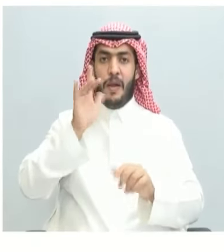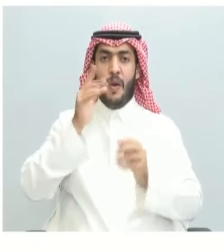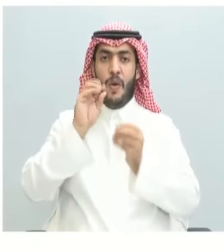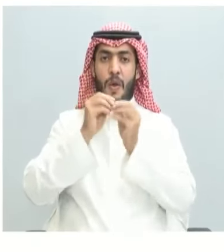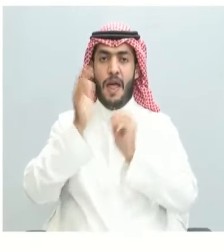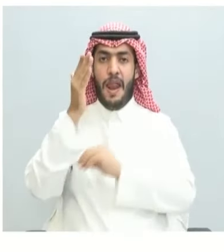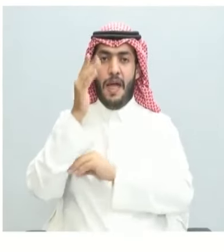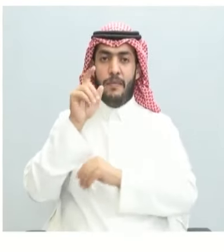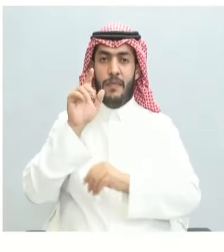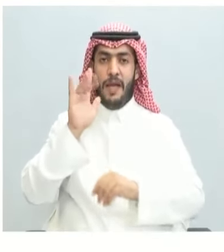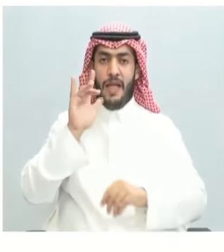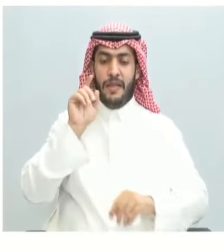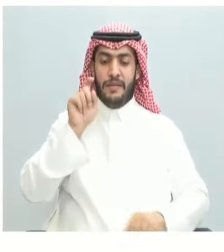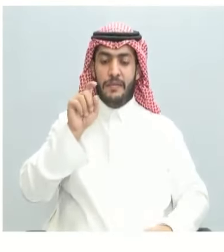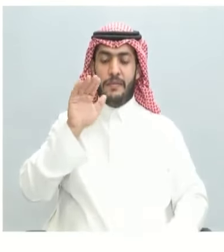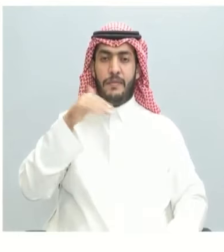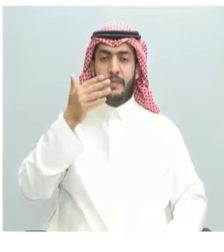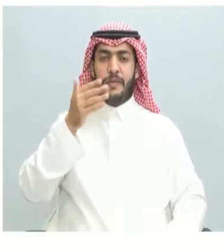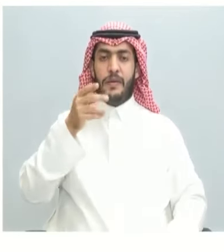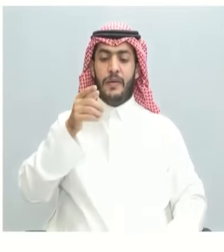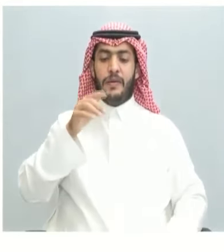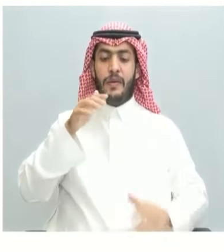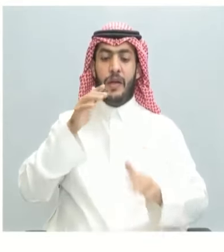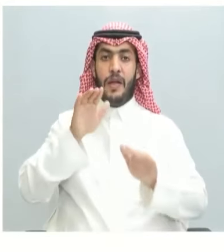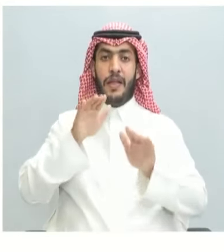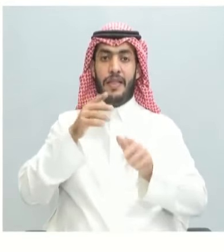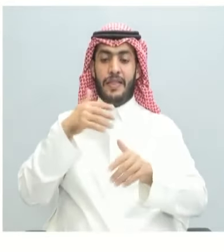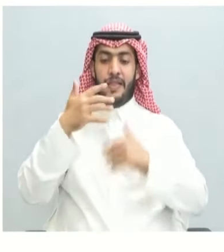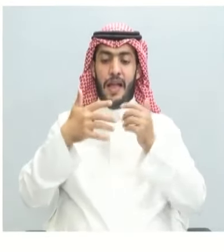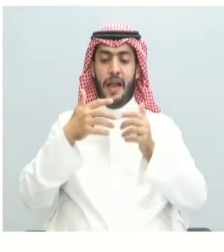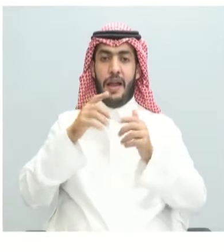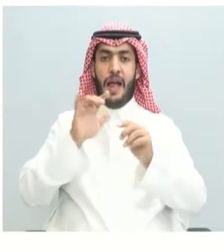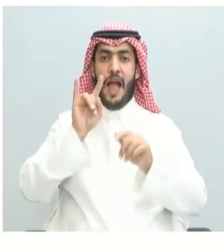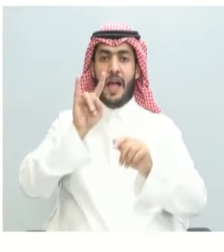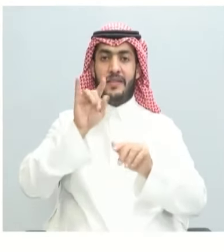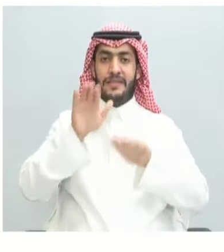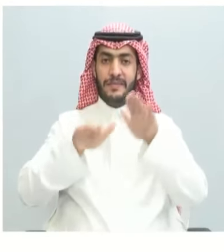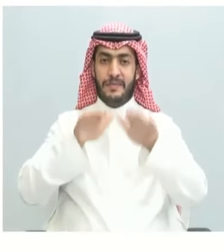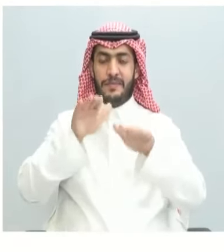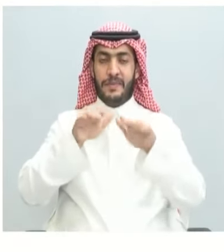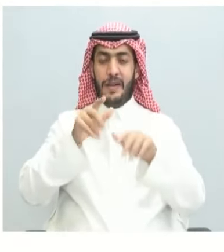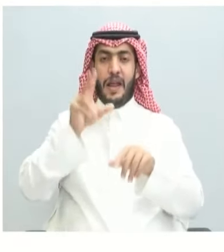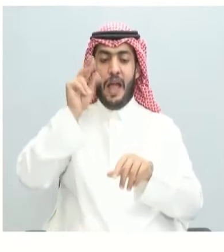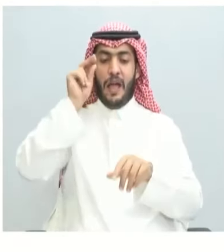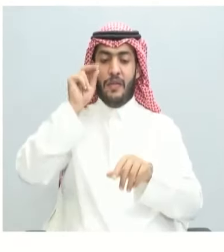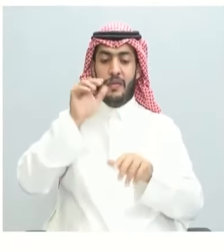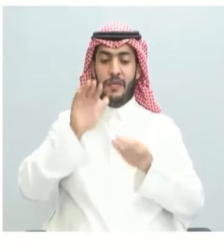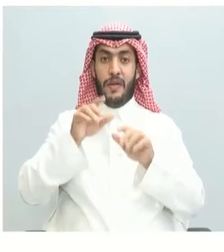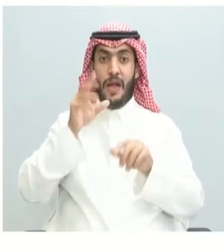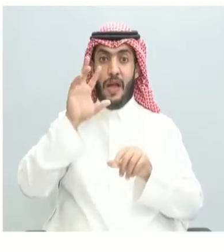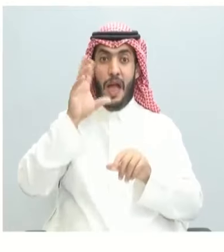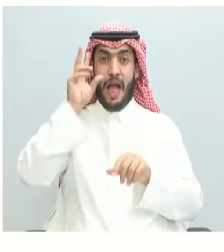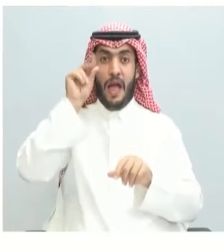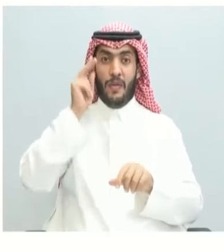الاخضر وبعدها اقوم بوضع تحرك عش خطوات كامر يجعل القطه اين